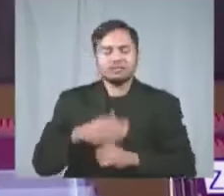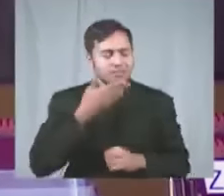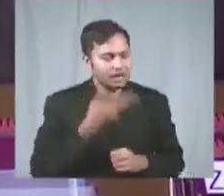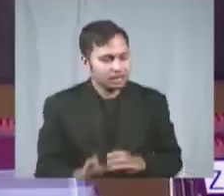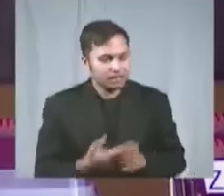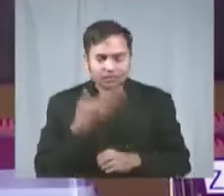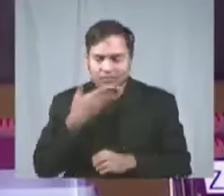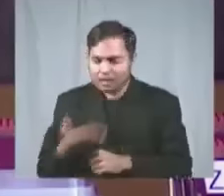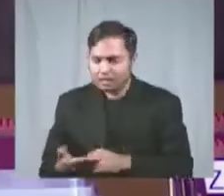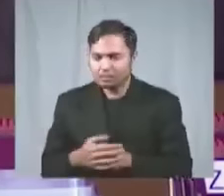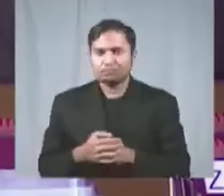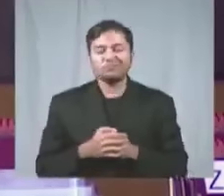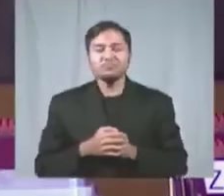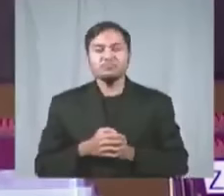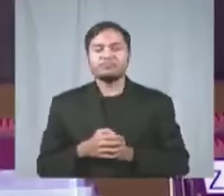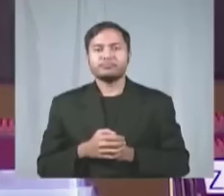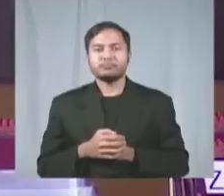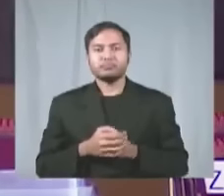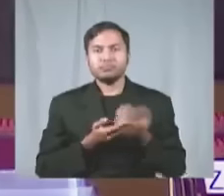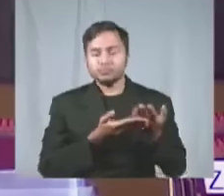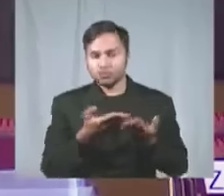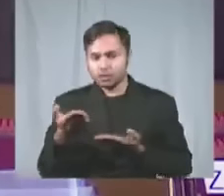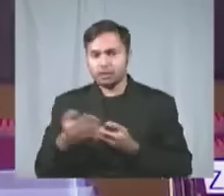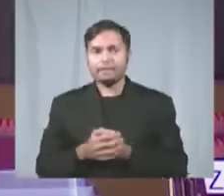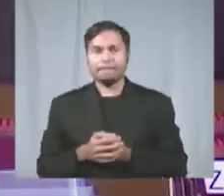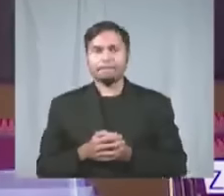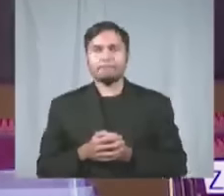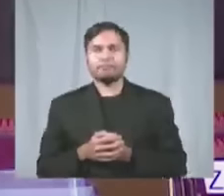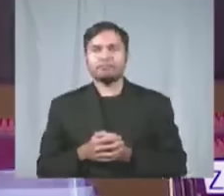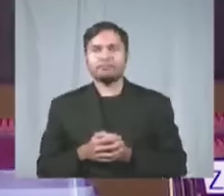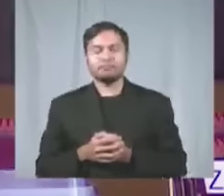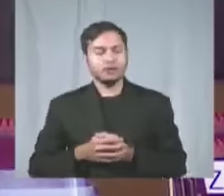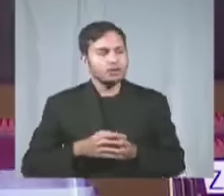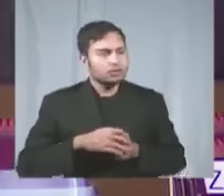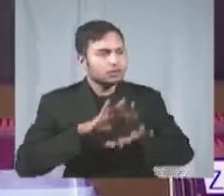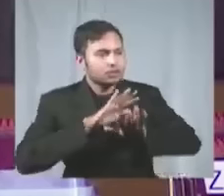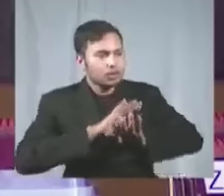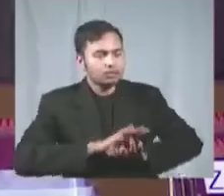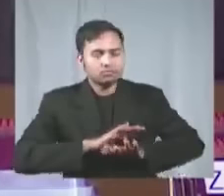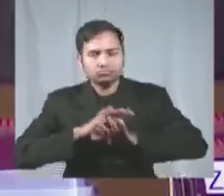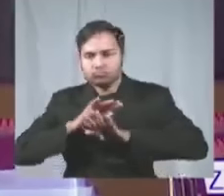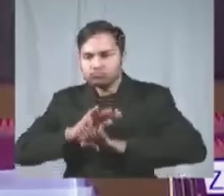Dan selanjutnya kami mempersilahkan. Mohon untuk tetap